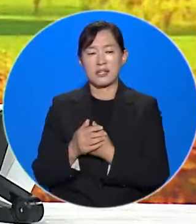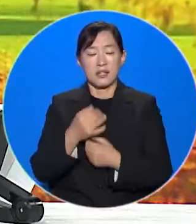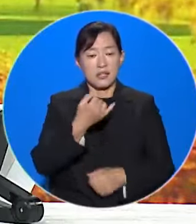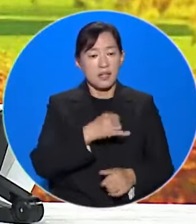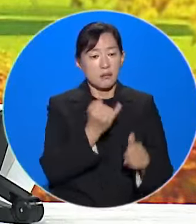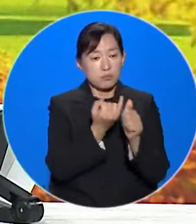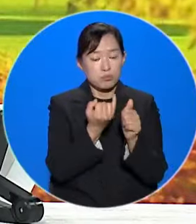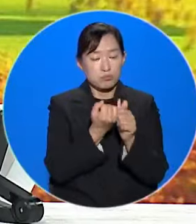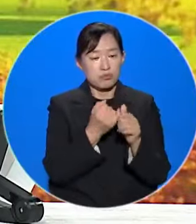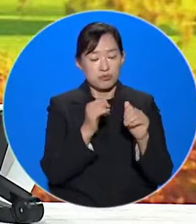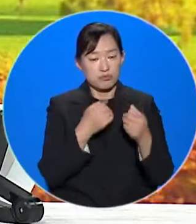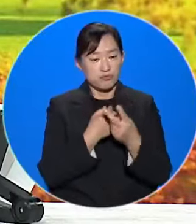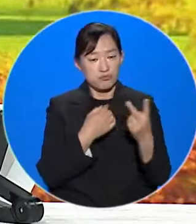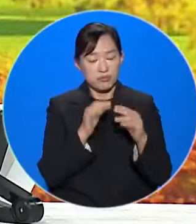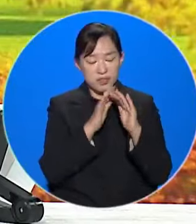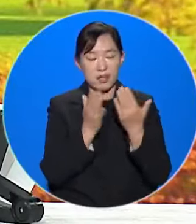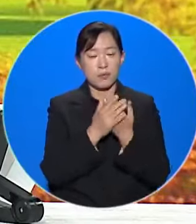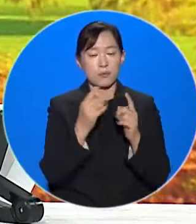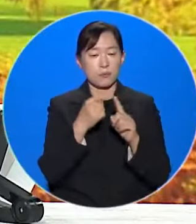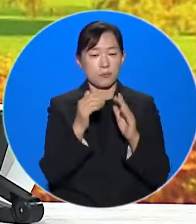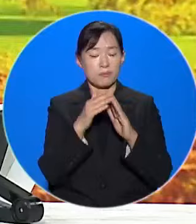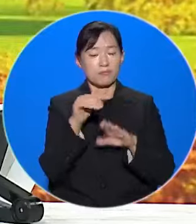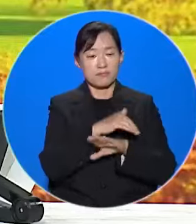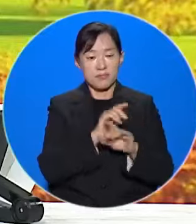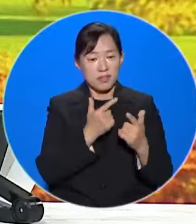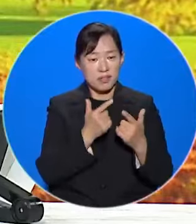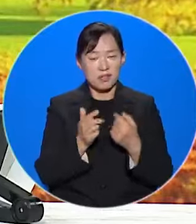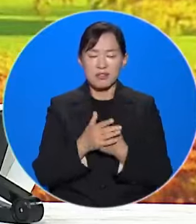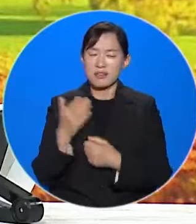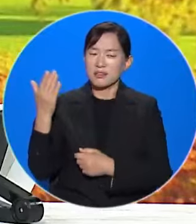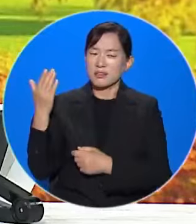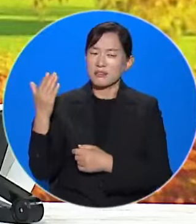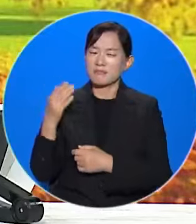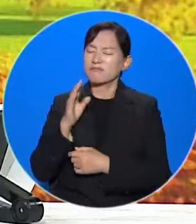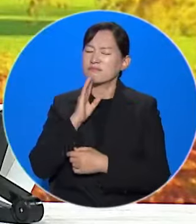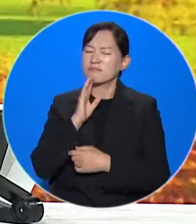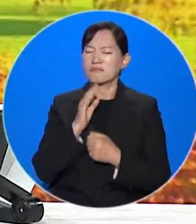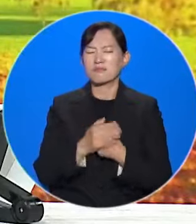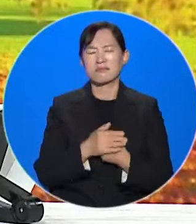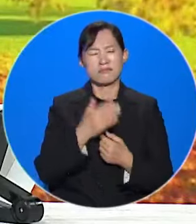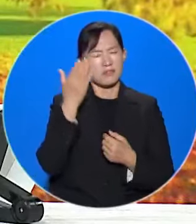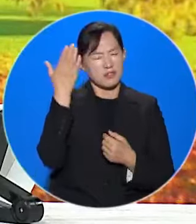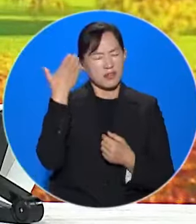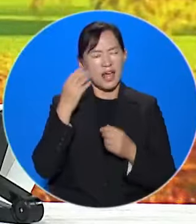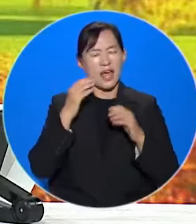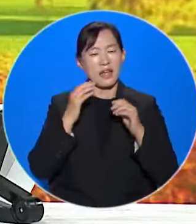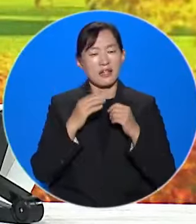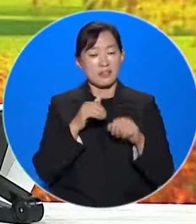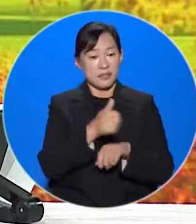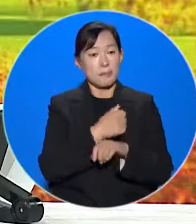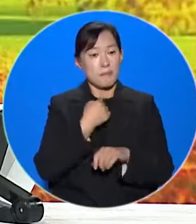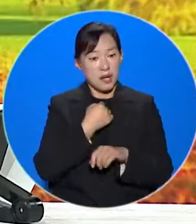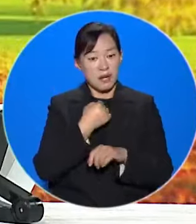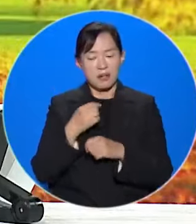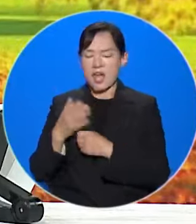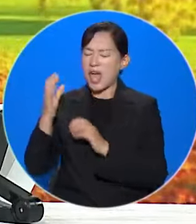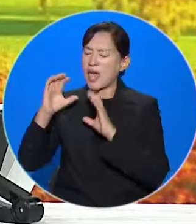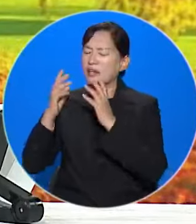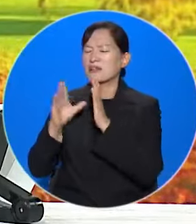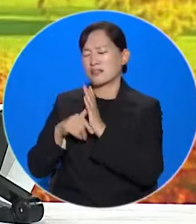그럼 그전에는 어떻게 교회 나가본 적은 있어요? 어릴 때 나간 건데 안 나가거든요. 아, 어릴 때 이후로는?